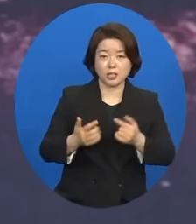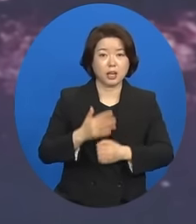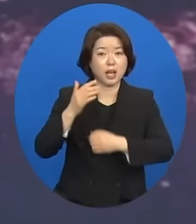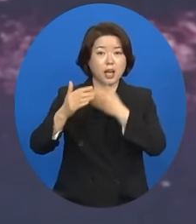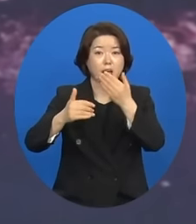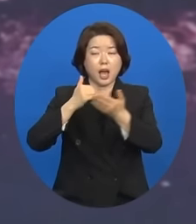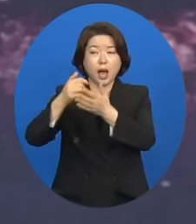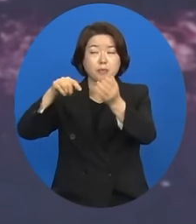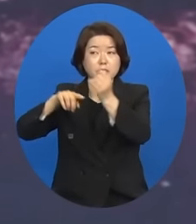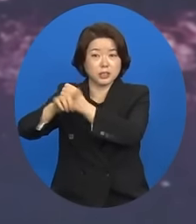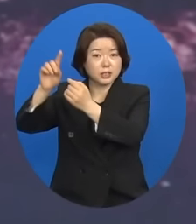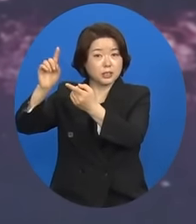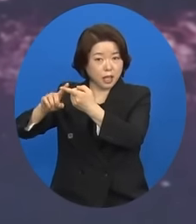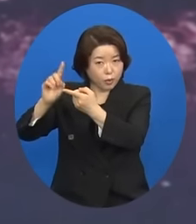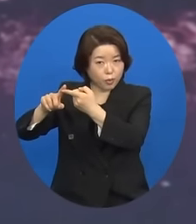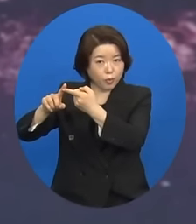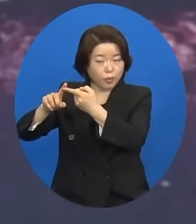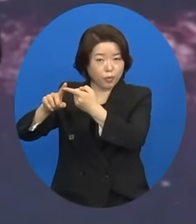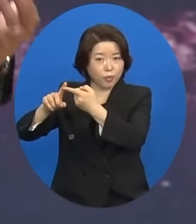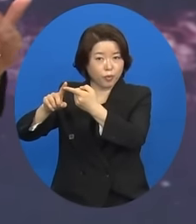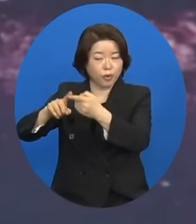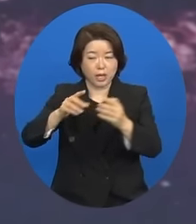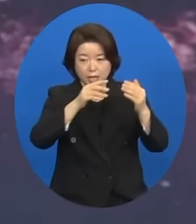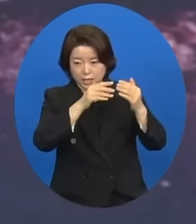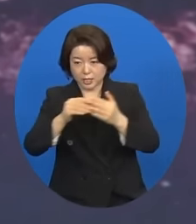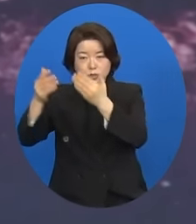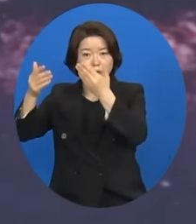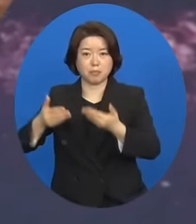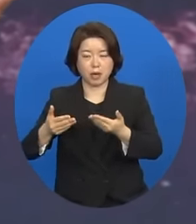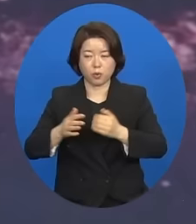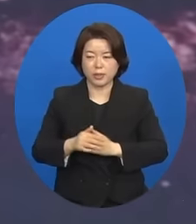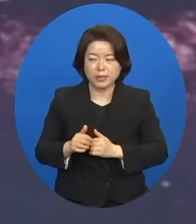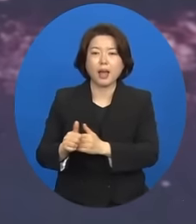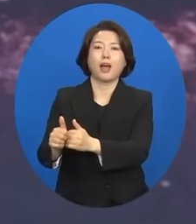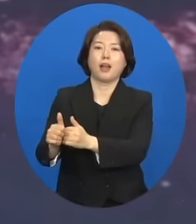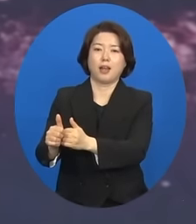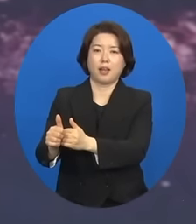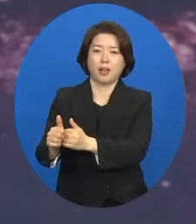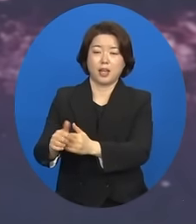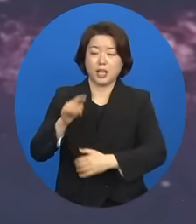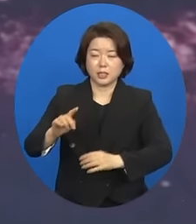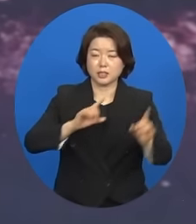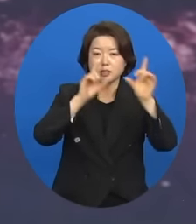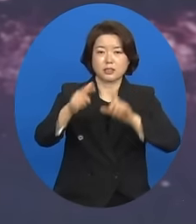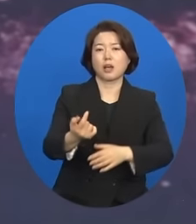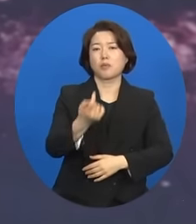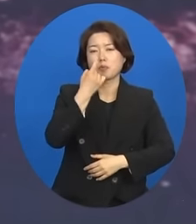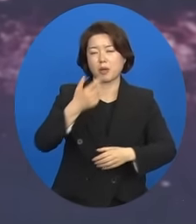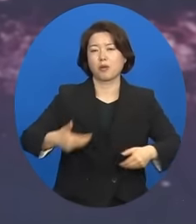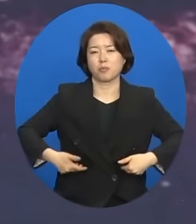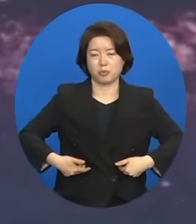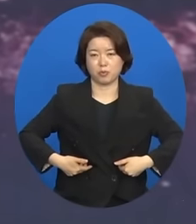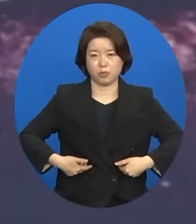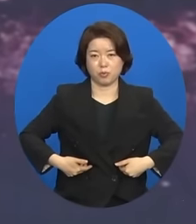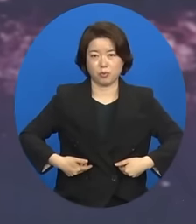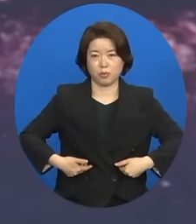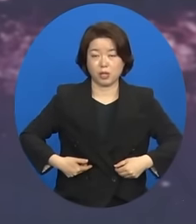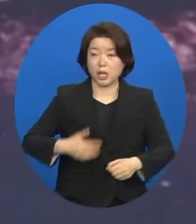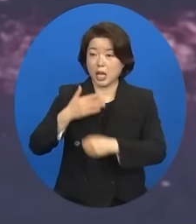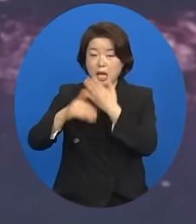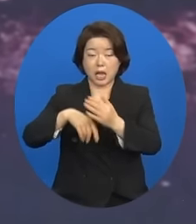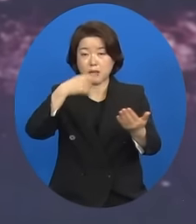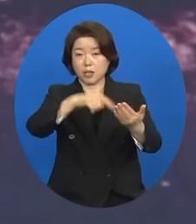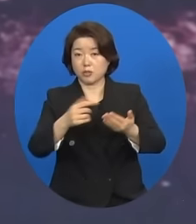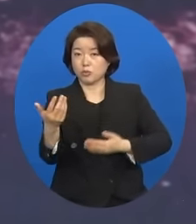하나님의 뜻대로 인도함을 받고 따라가는 그 삶을 배워야 되는 것이죠 그러면서 하나님께서 뭘